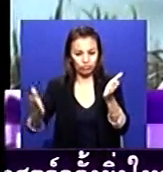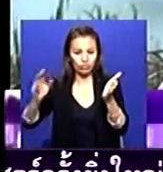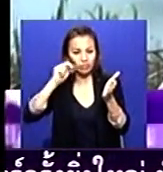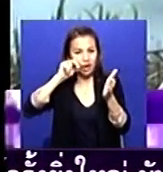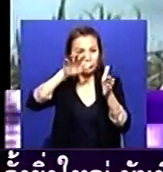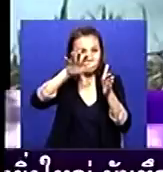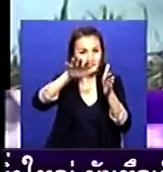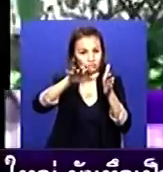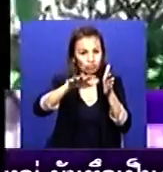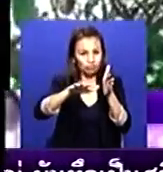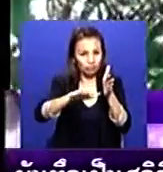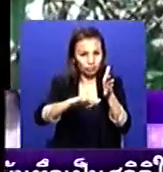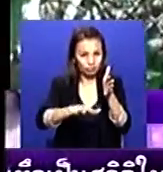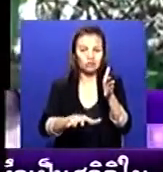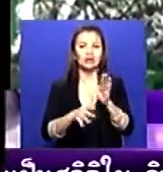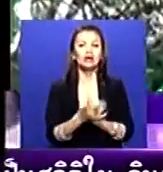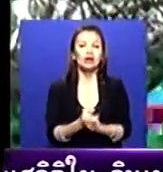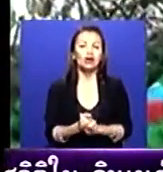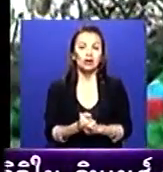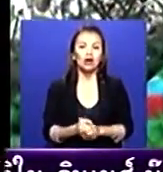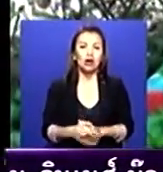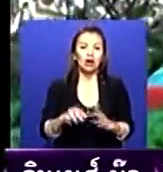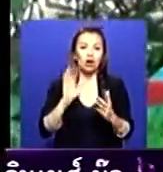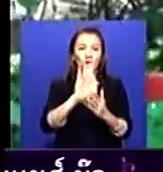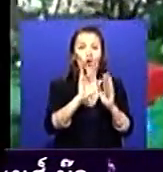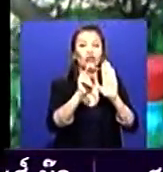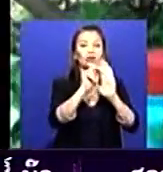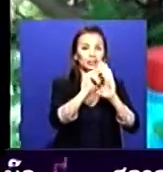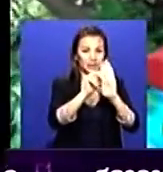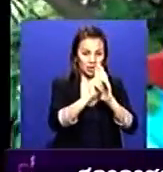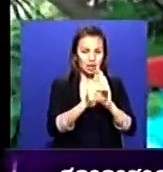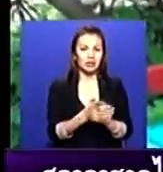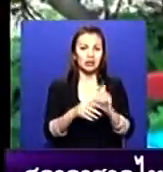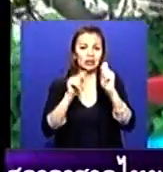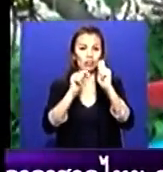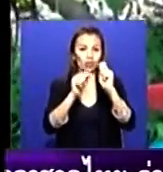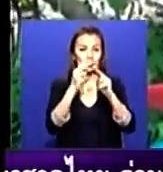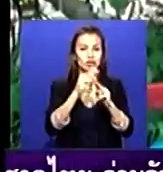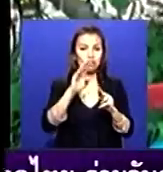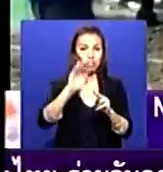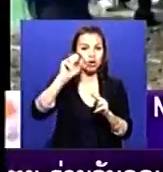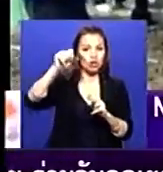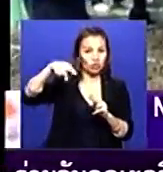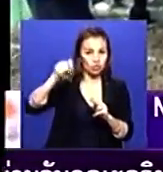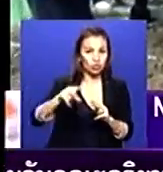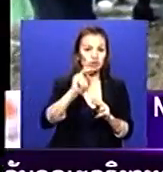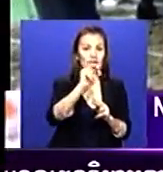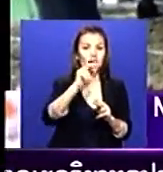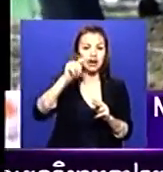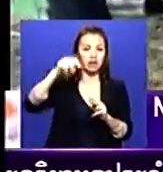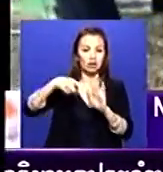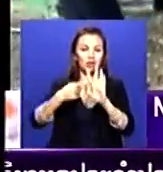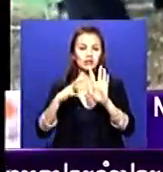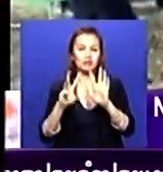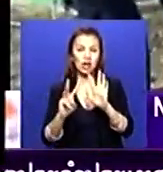พาะที่บ้านสาระสุขสันต์หมู่ที่6ตำบลบ่อตำบลบ่อสวกตำบลนาซาวระดับน้ำในอ่างเก็บน้ำลด